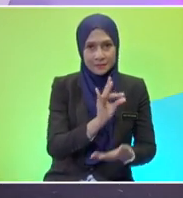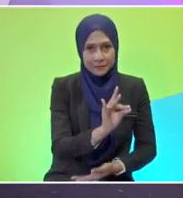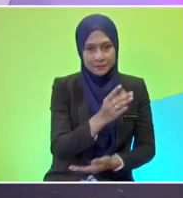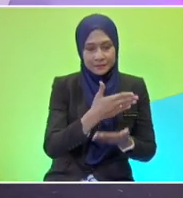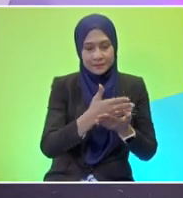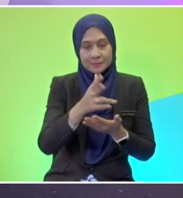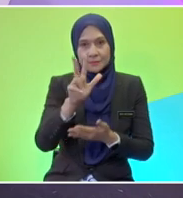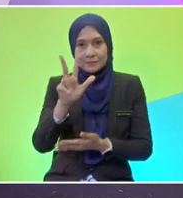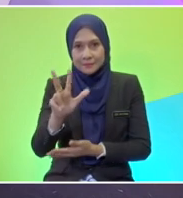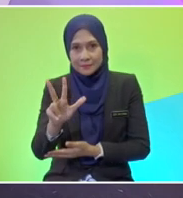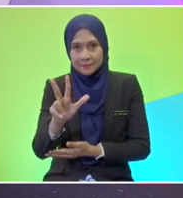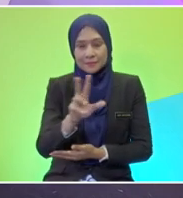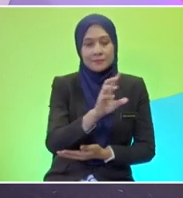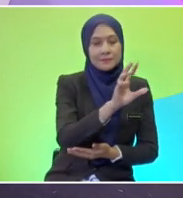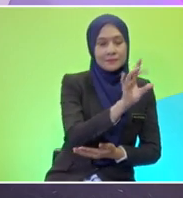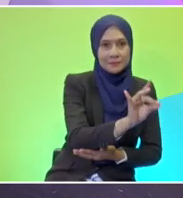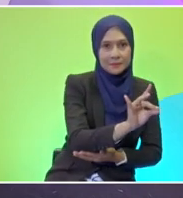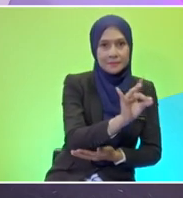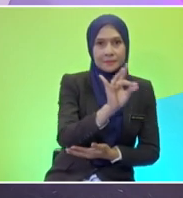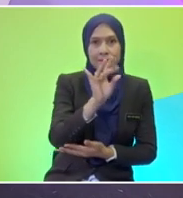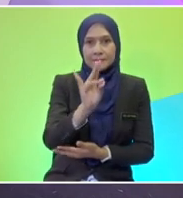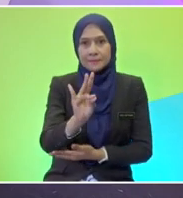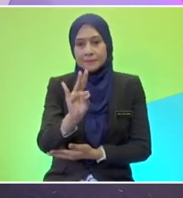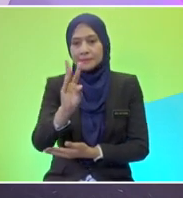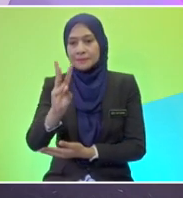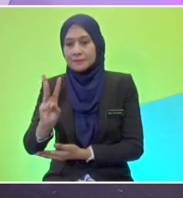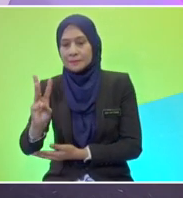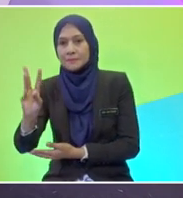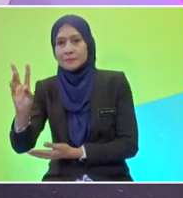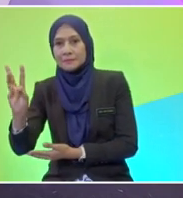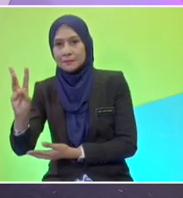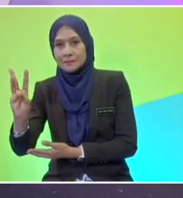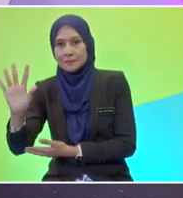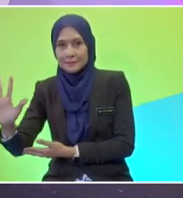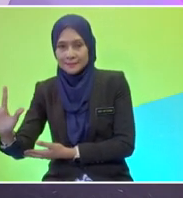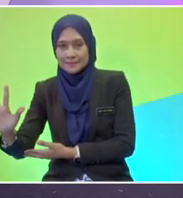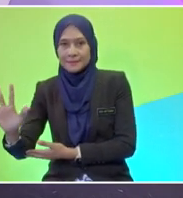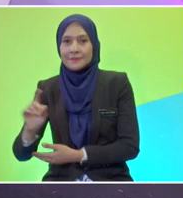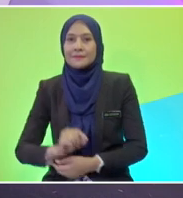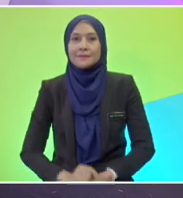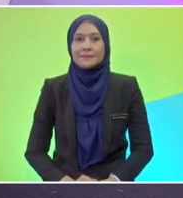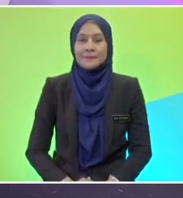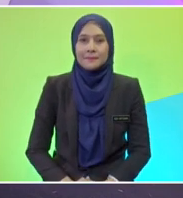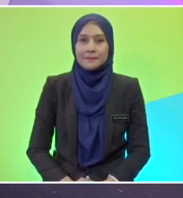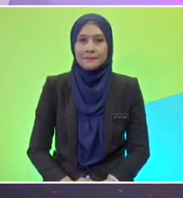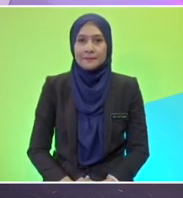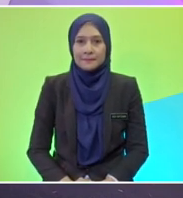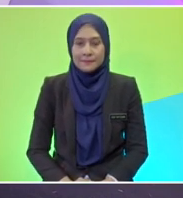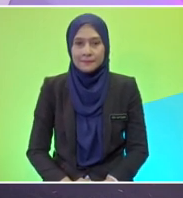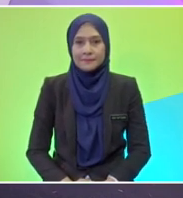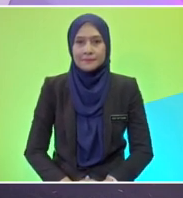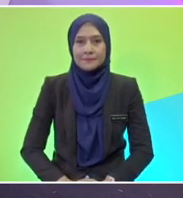murid-murid, kalau gerakkan, bila bergerak tu baru kira berapa bilangan gerakkan. Ya. Kalau tak gerak kat sini jangan kira